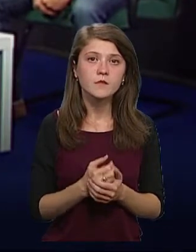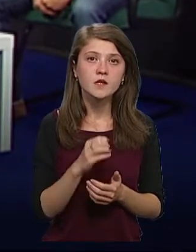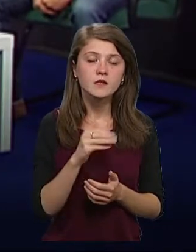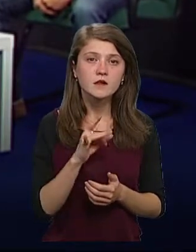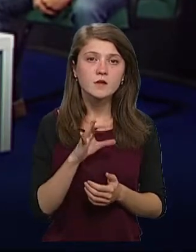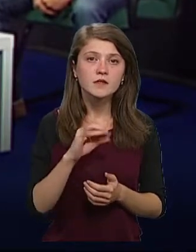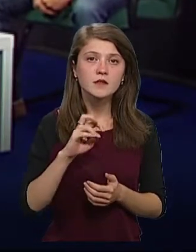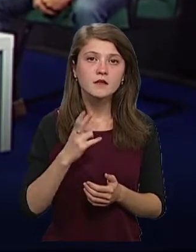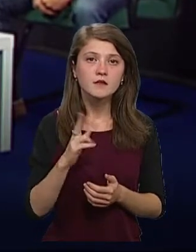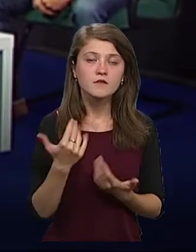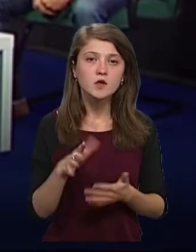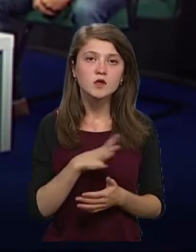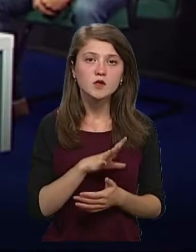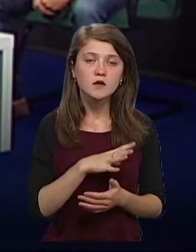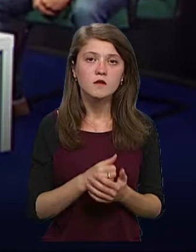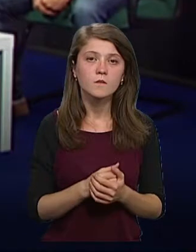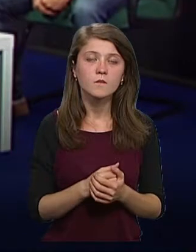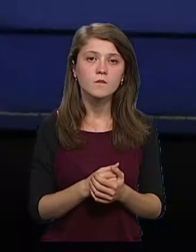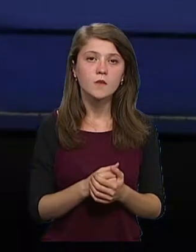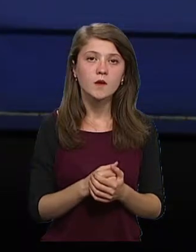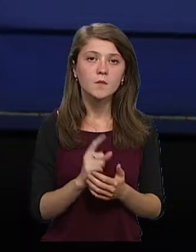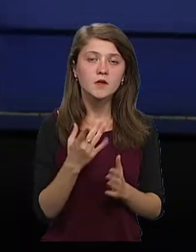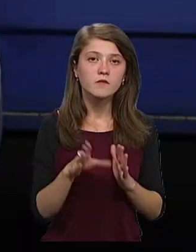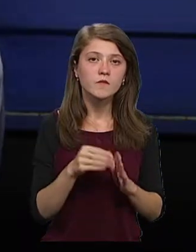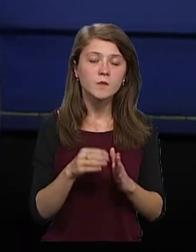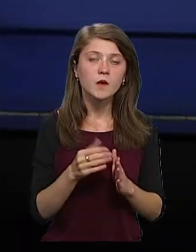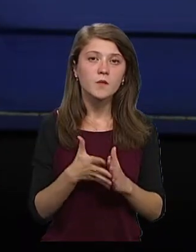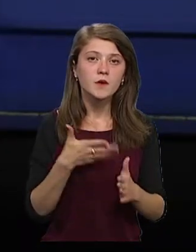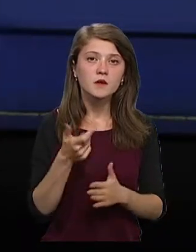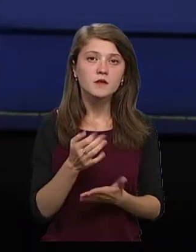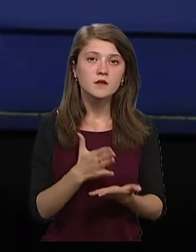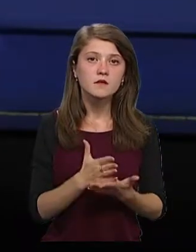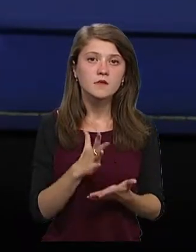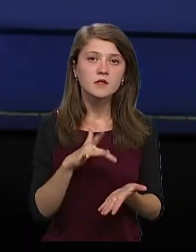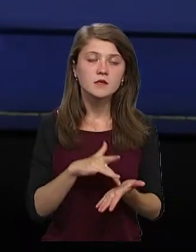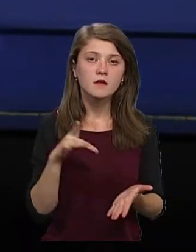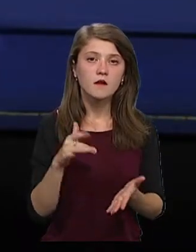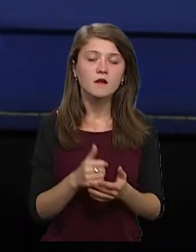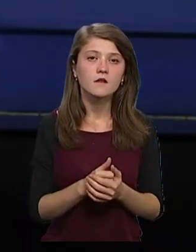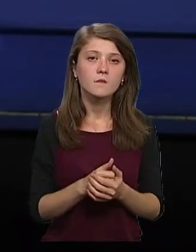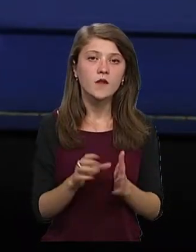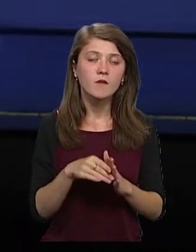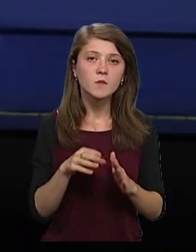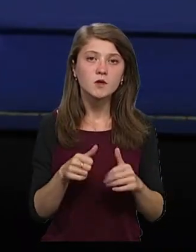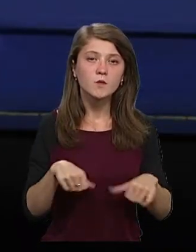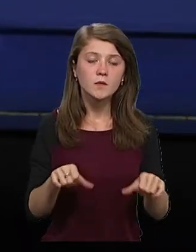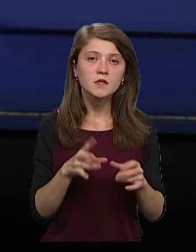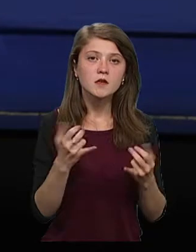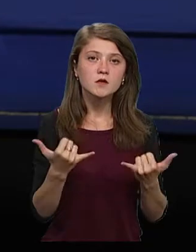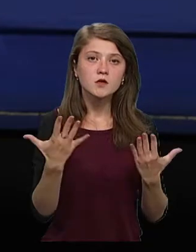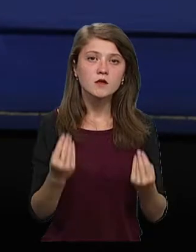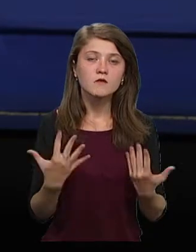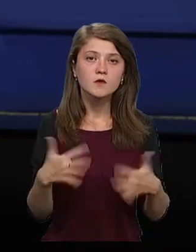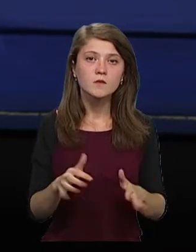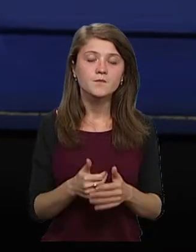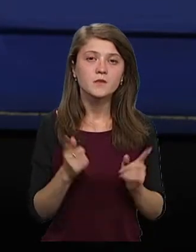Старосілецька вже чекає призначення перших виборів. Подання знаходиться в Центральній виборчій комісії. На сьогоднішній день